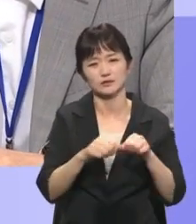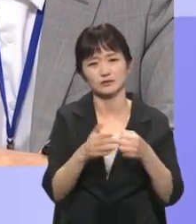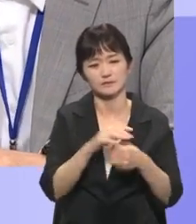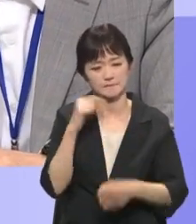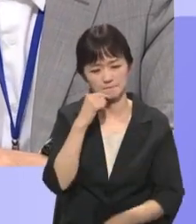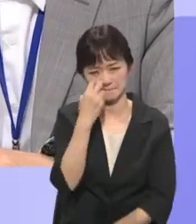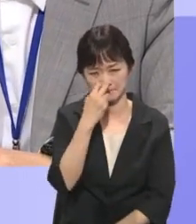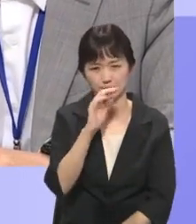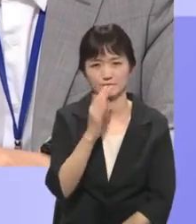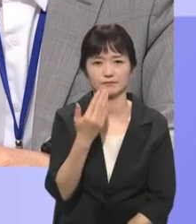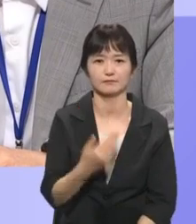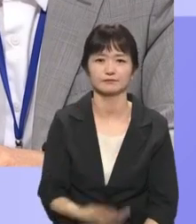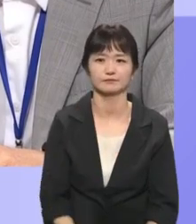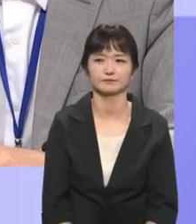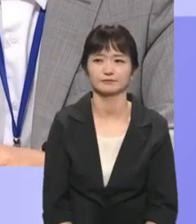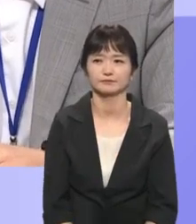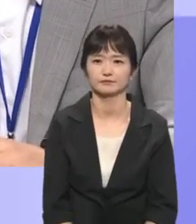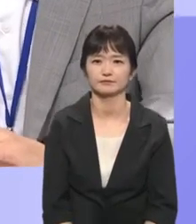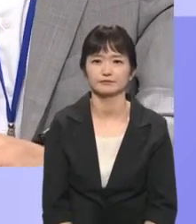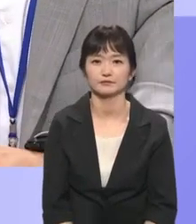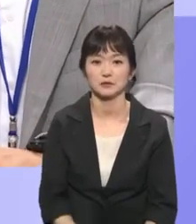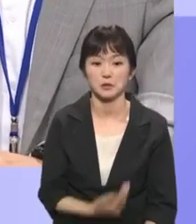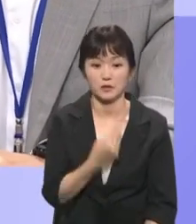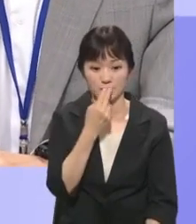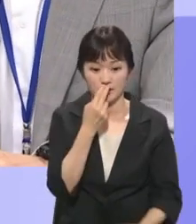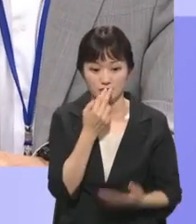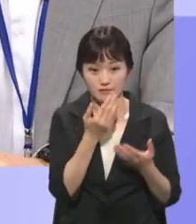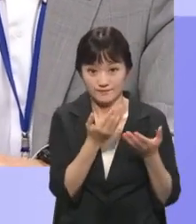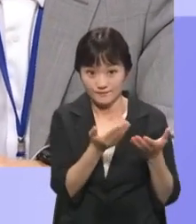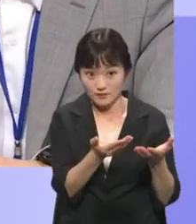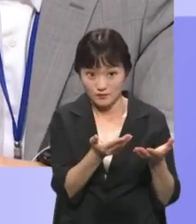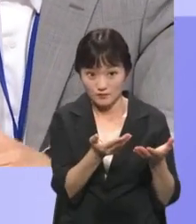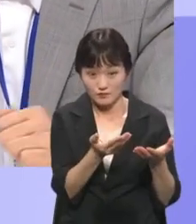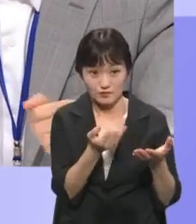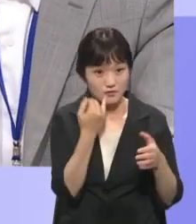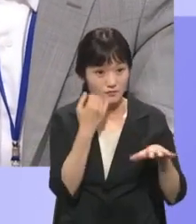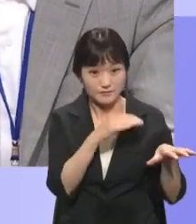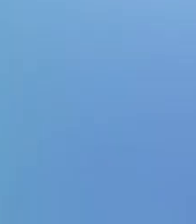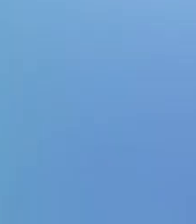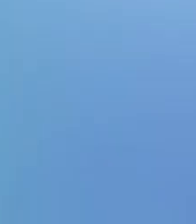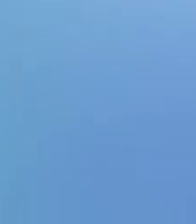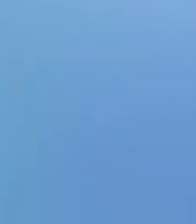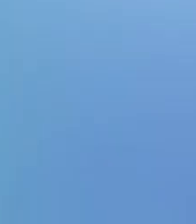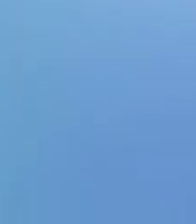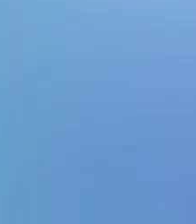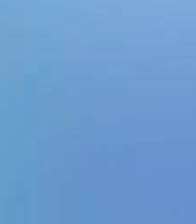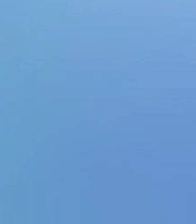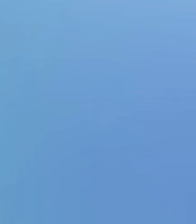알겠습니다. 목숨 걸고 이런 일 하면 안 되겠습니다.